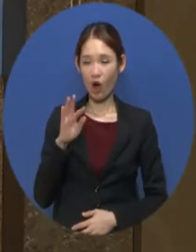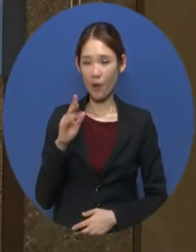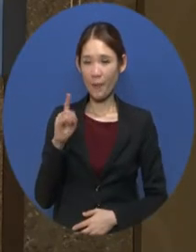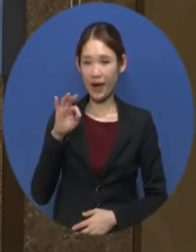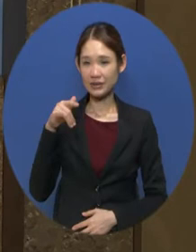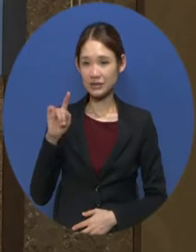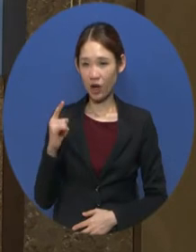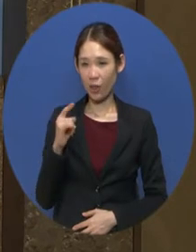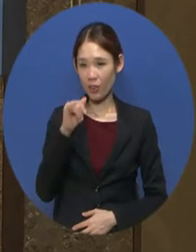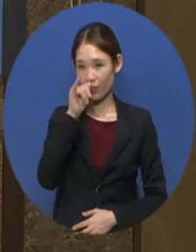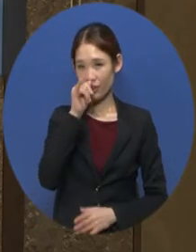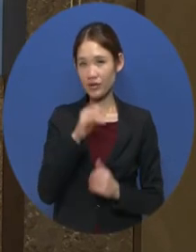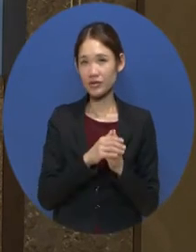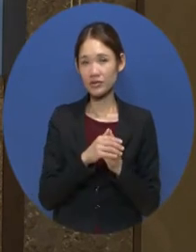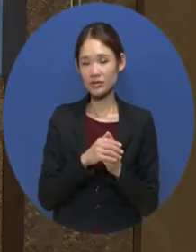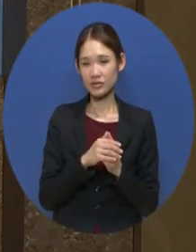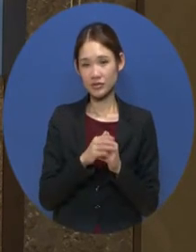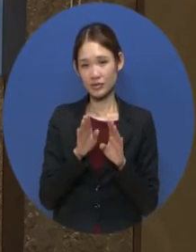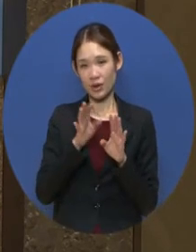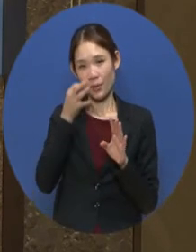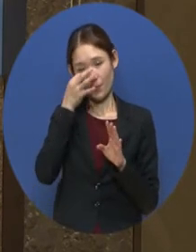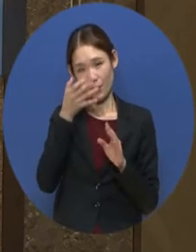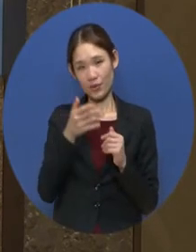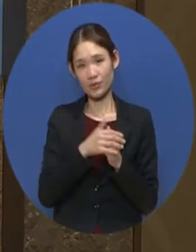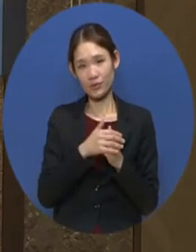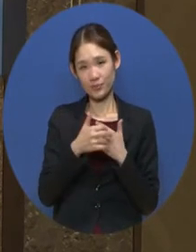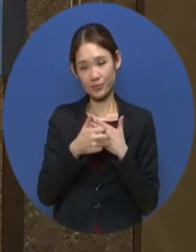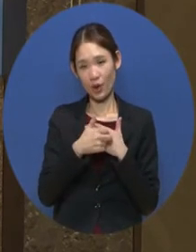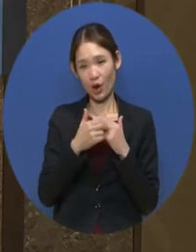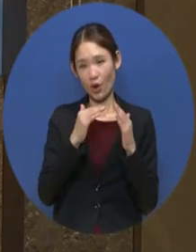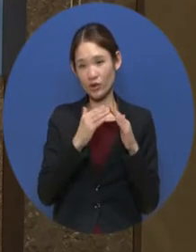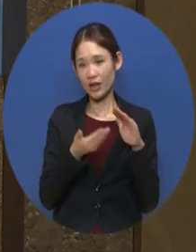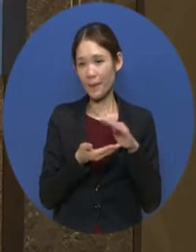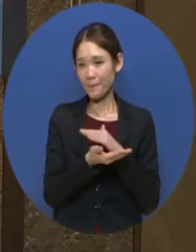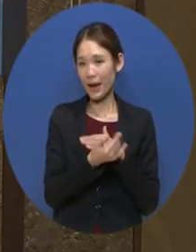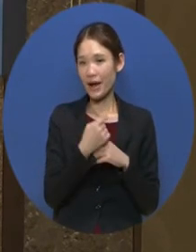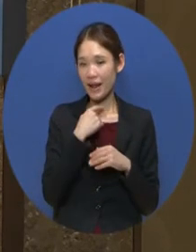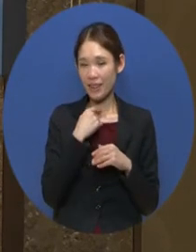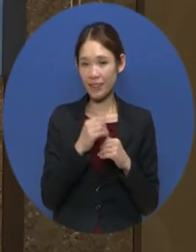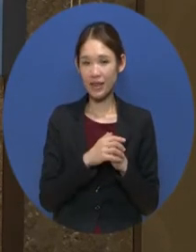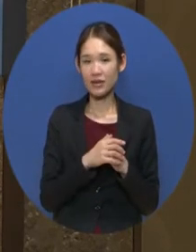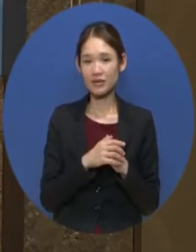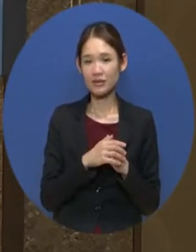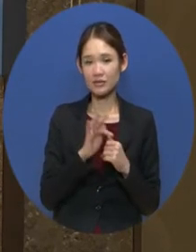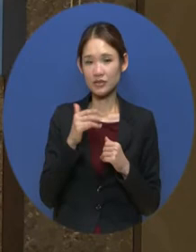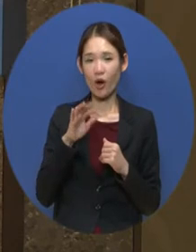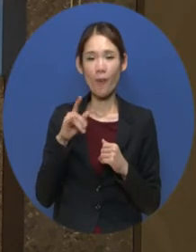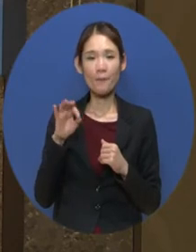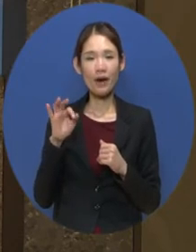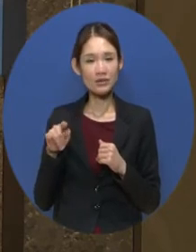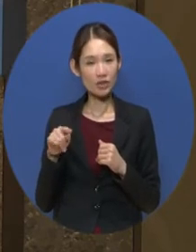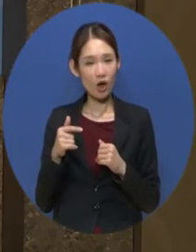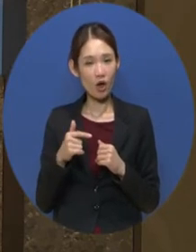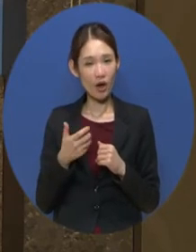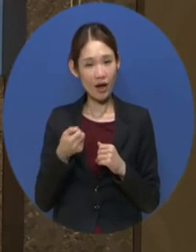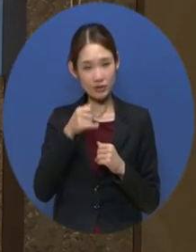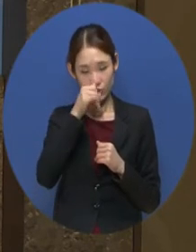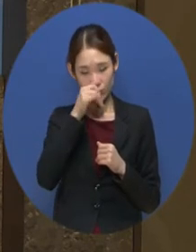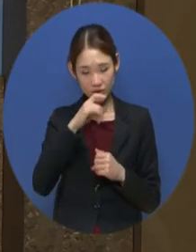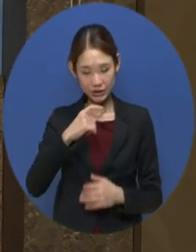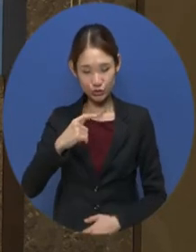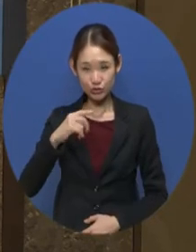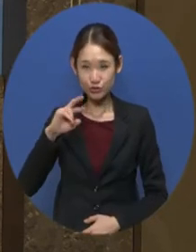열람이라고 있어요. 네. 이 처방전 열람은 병원에서 이렇게 발행한 처방전이 있는데 그 처방전에 있는